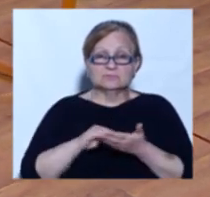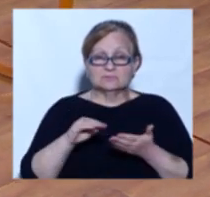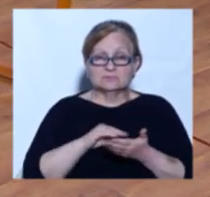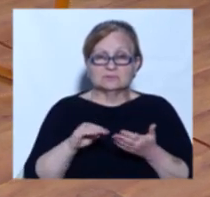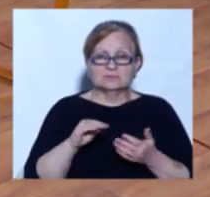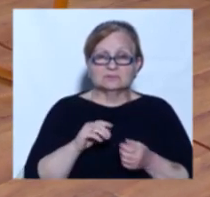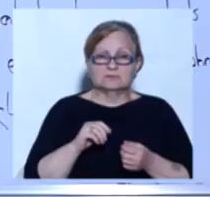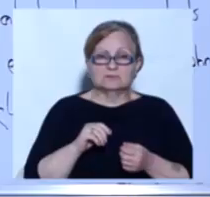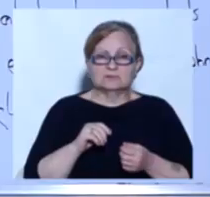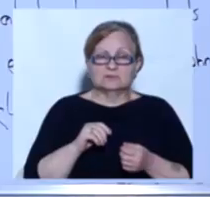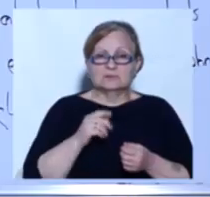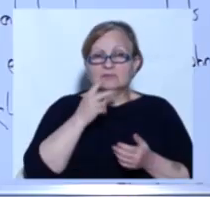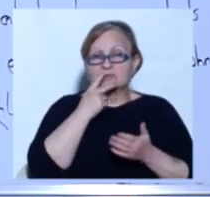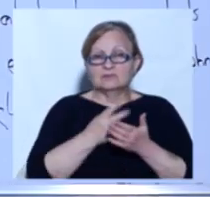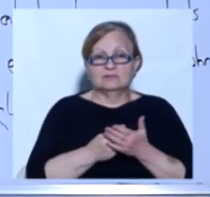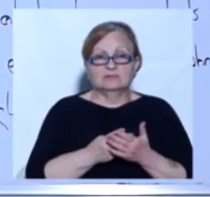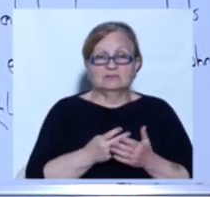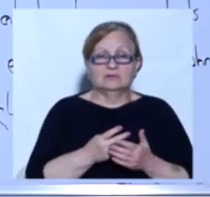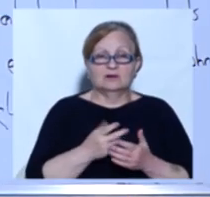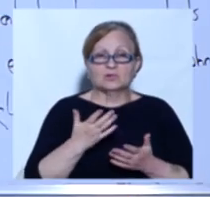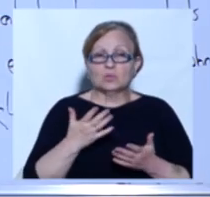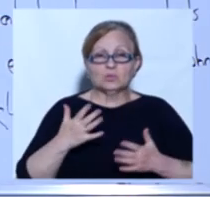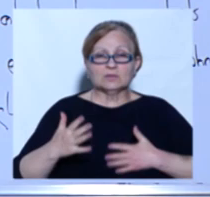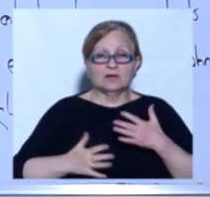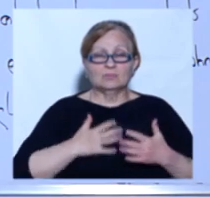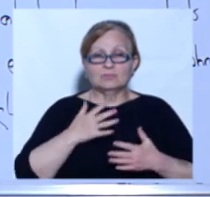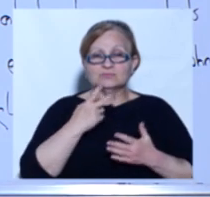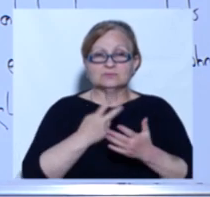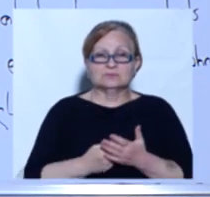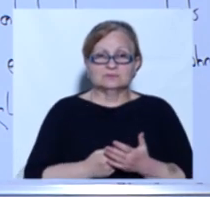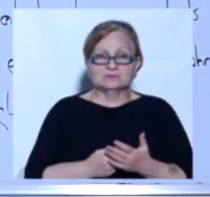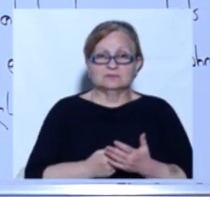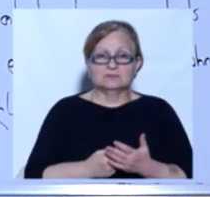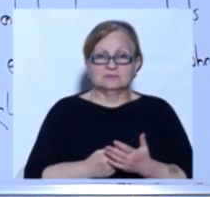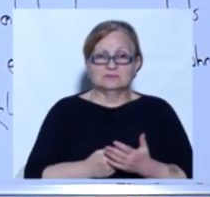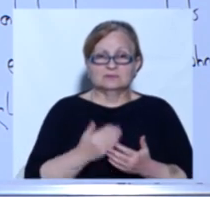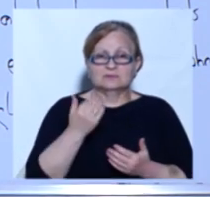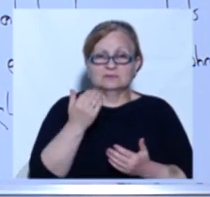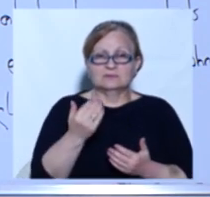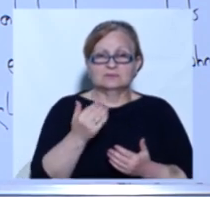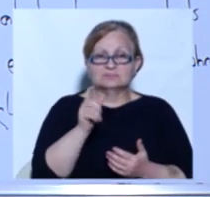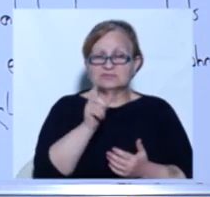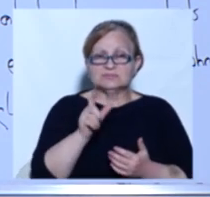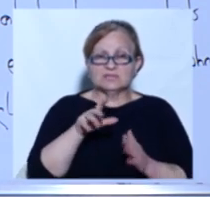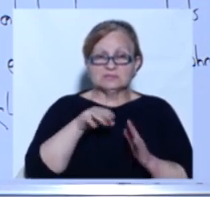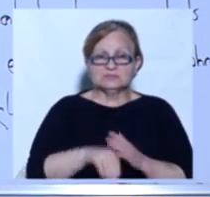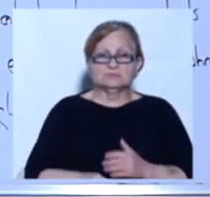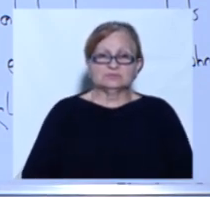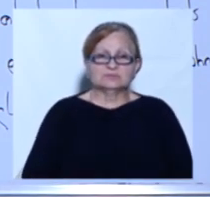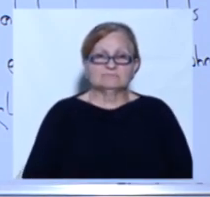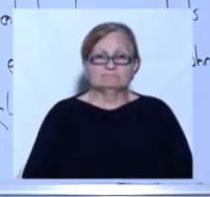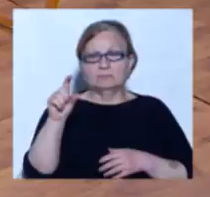ლექსებს და ისიც ვნახოთ, როგორი ემოცია ჩანს მის პოეტურ ტექსტებში.